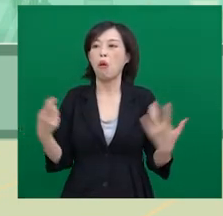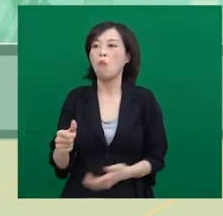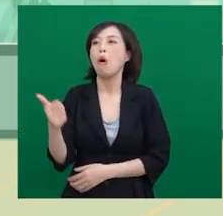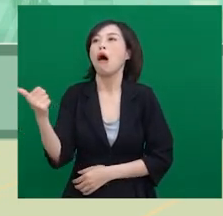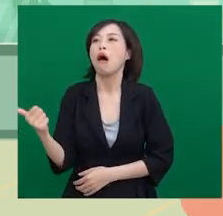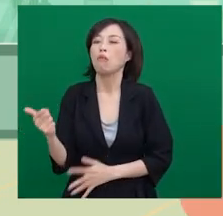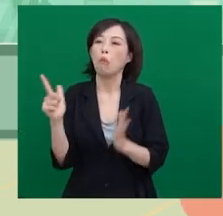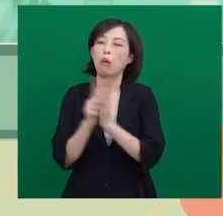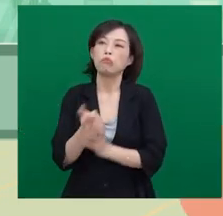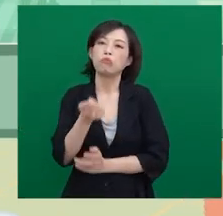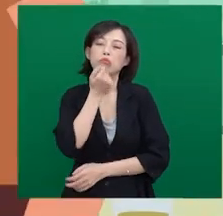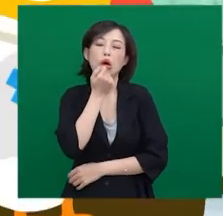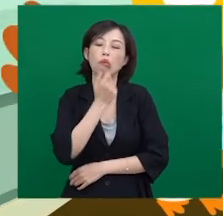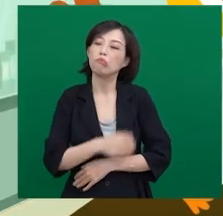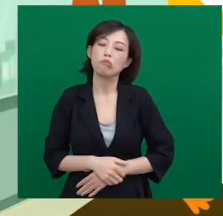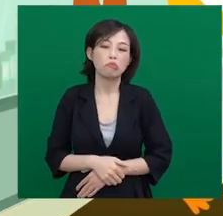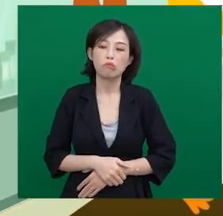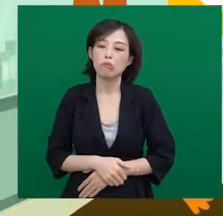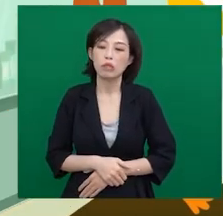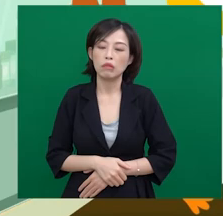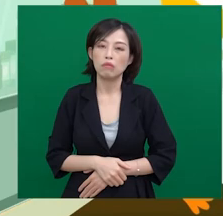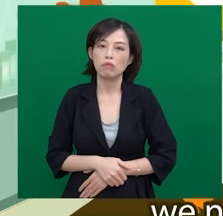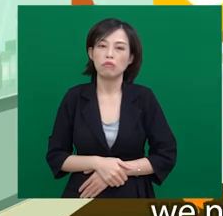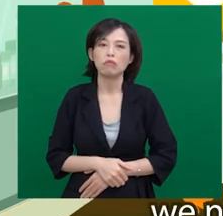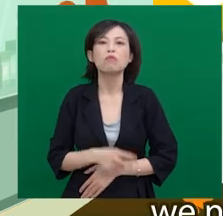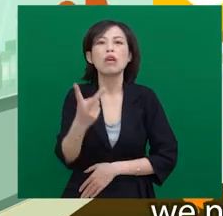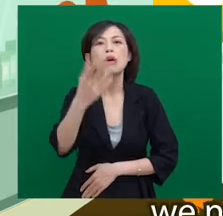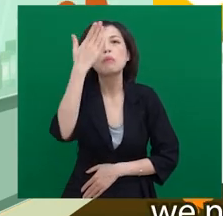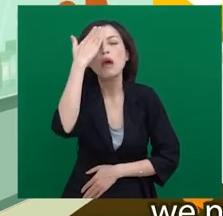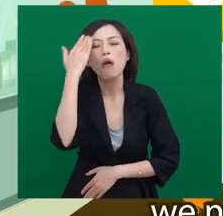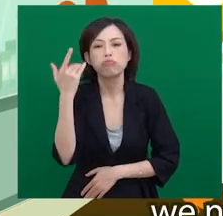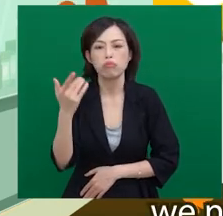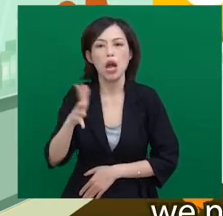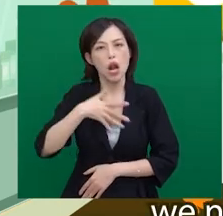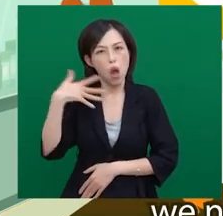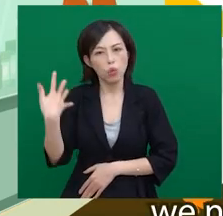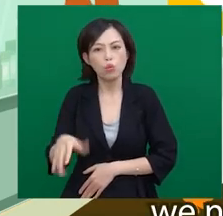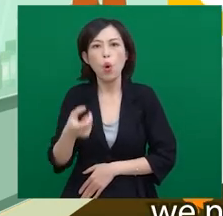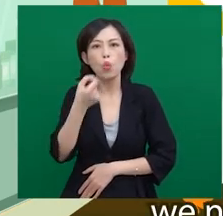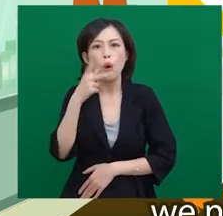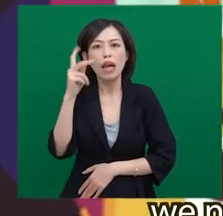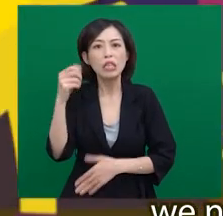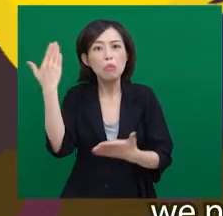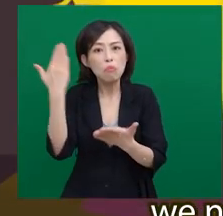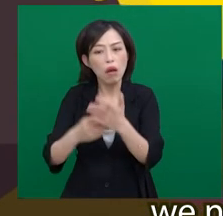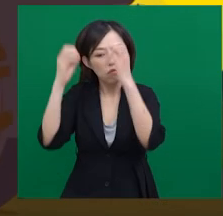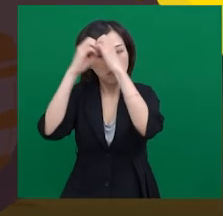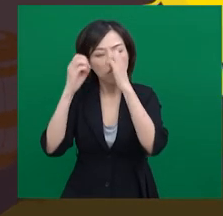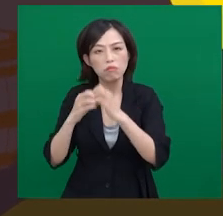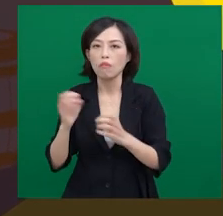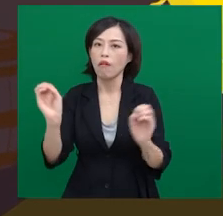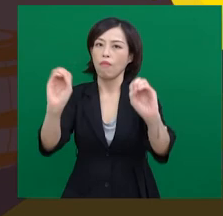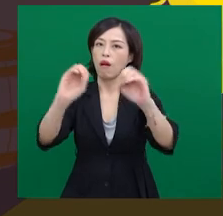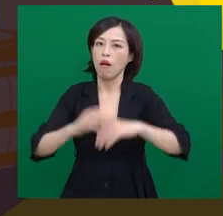sai quy định nữa thì căng. Chú Tuấn với bác Tám biết không, mấy chục năm nay người ta vẫn chưa có phát minh ra được loại thuốc kháng sinh nào mới